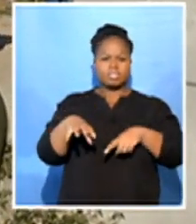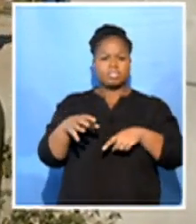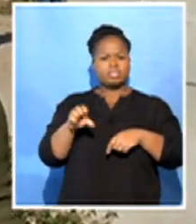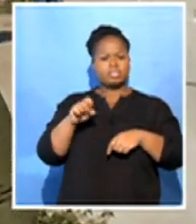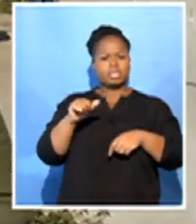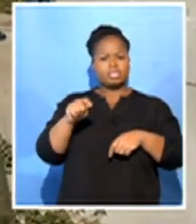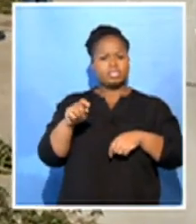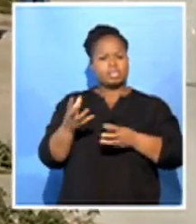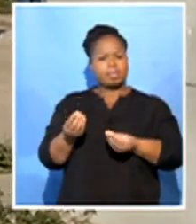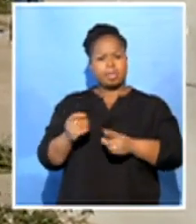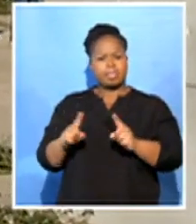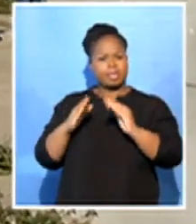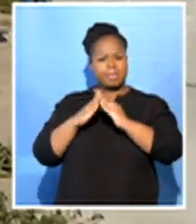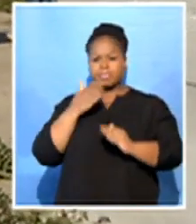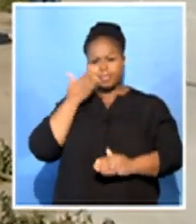zona ninazo.